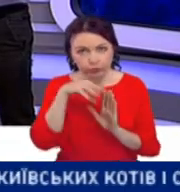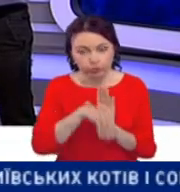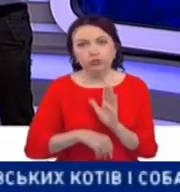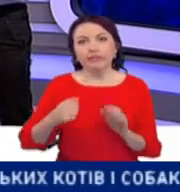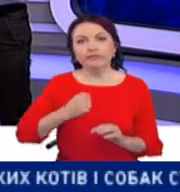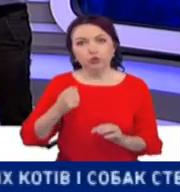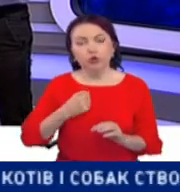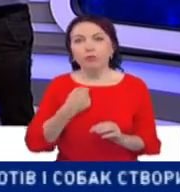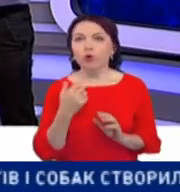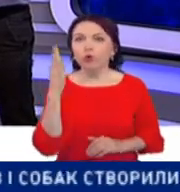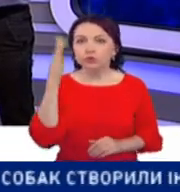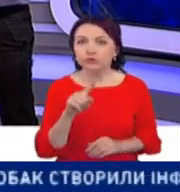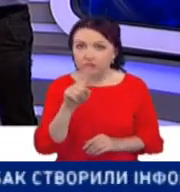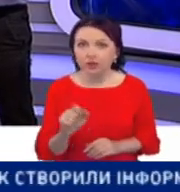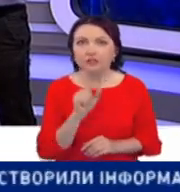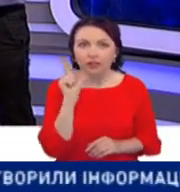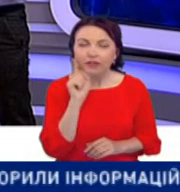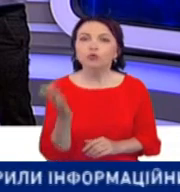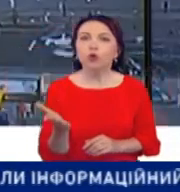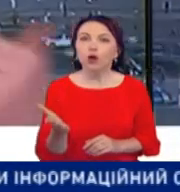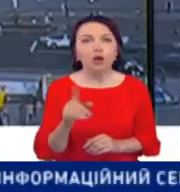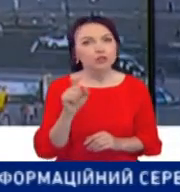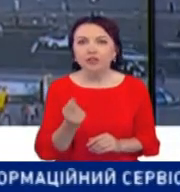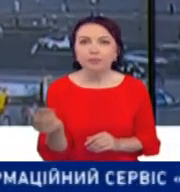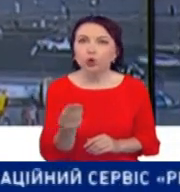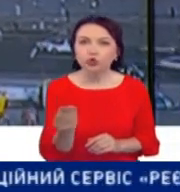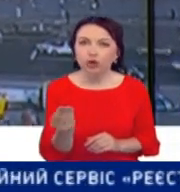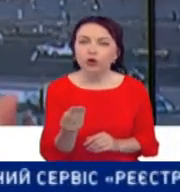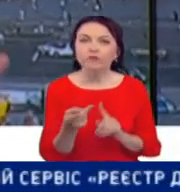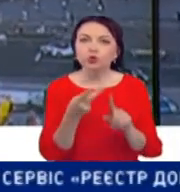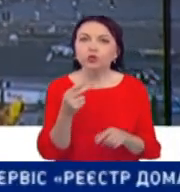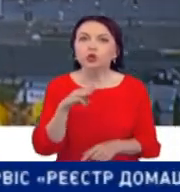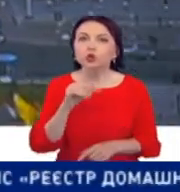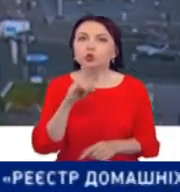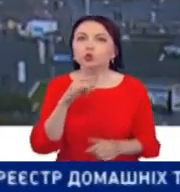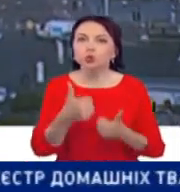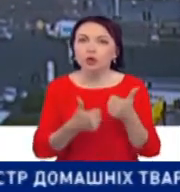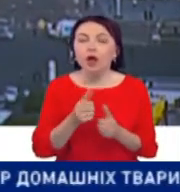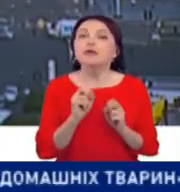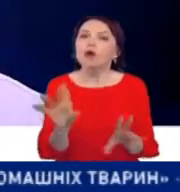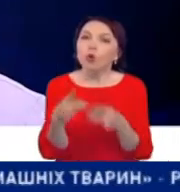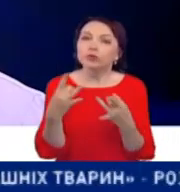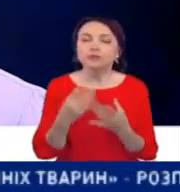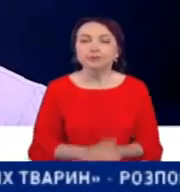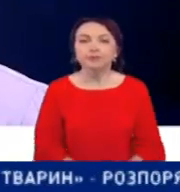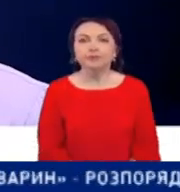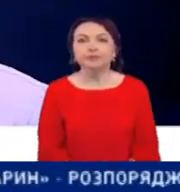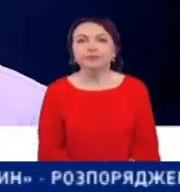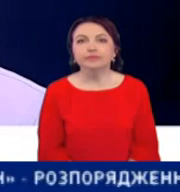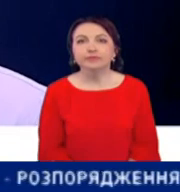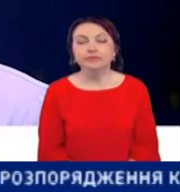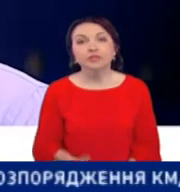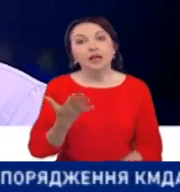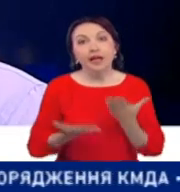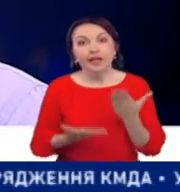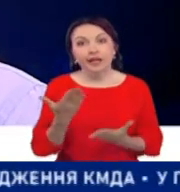військові, проголосували то за пана Зеленського, правда? Не за пана Порошенка в другому турі. То як ви це поясните, прошу? Ну, тому що?